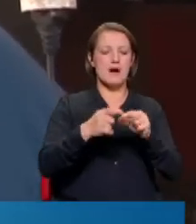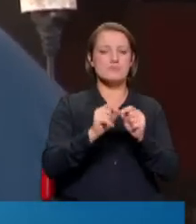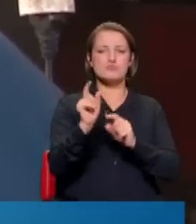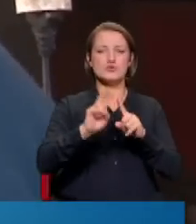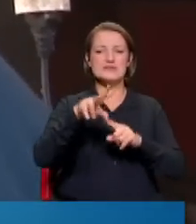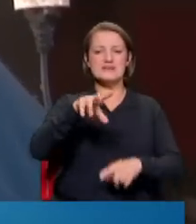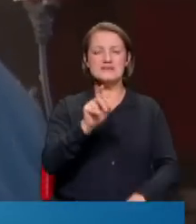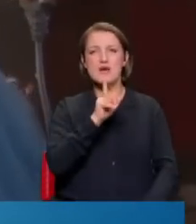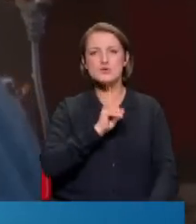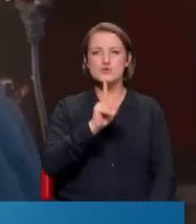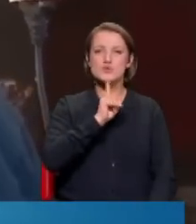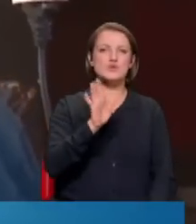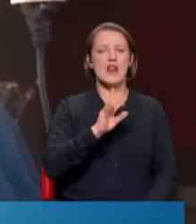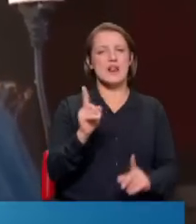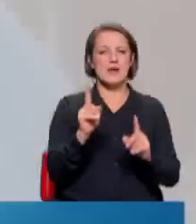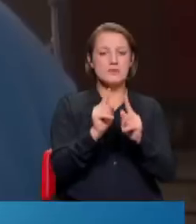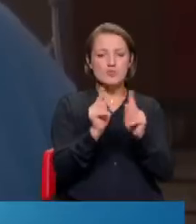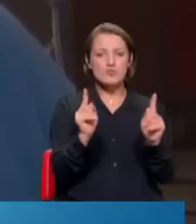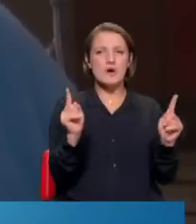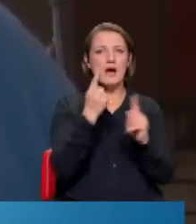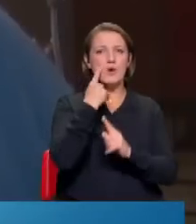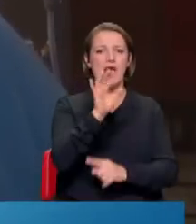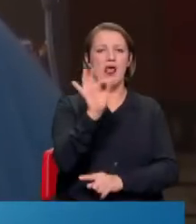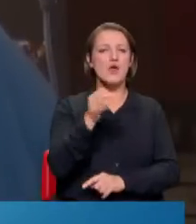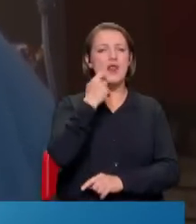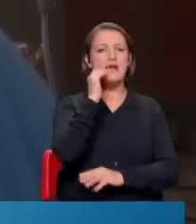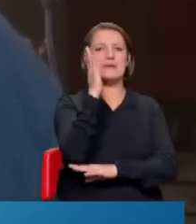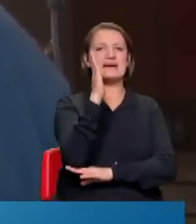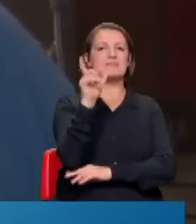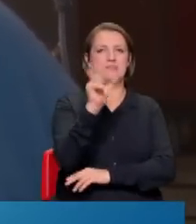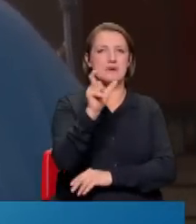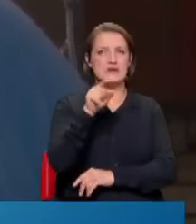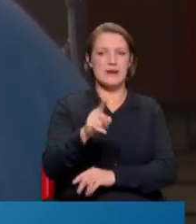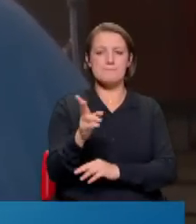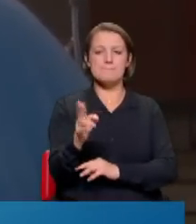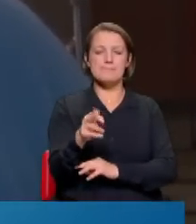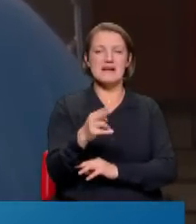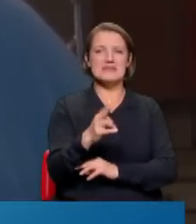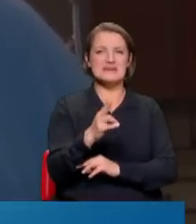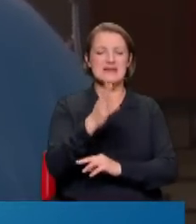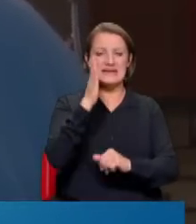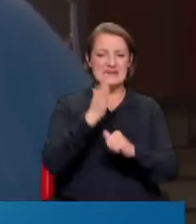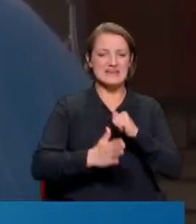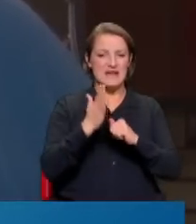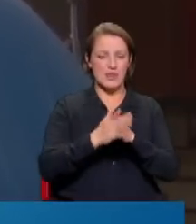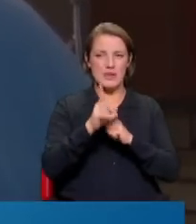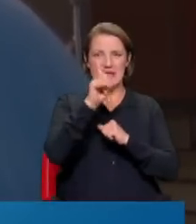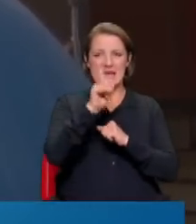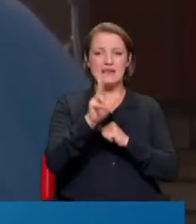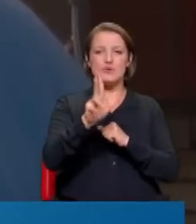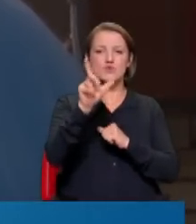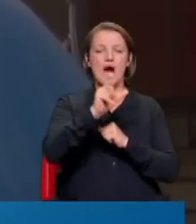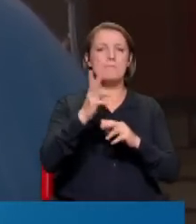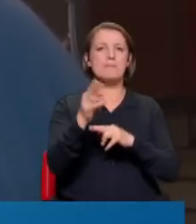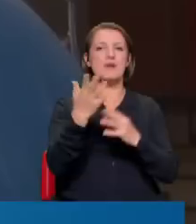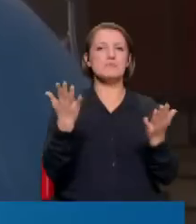100 150 boyuna ebatına göre gidiyor eylül ekim ve Kasım ayları balık av yasağının açık olduğu ilk 3 ay balık